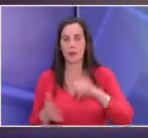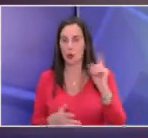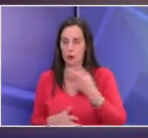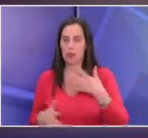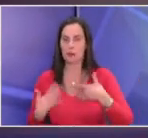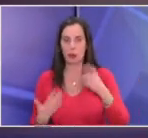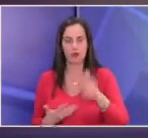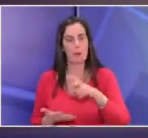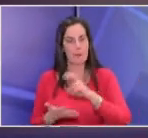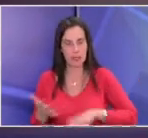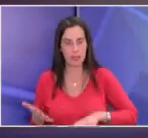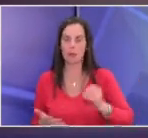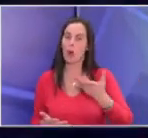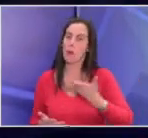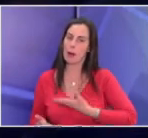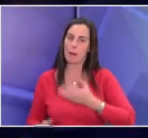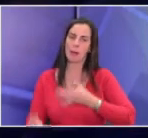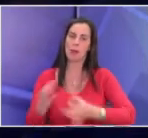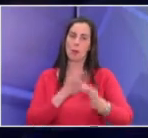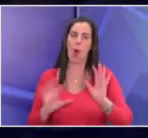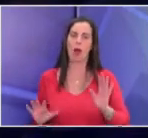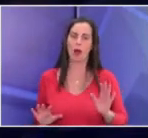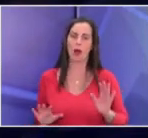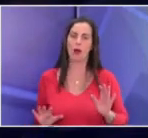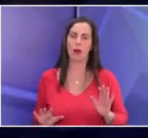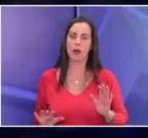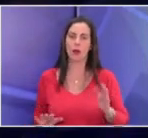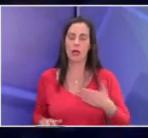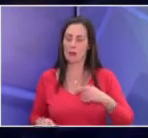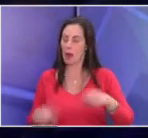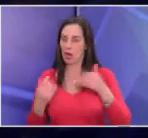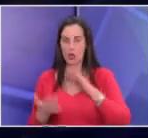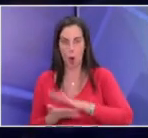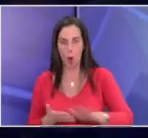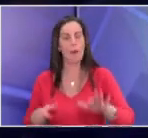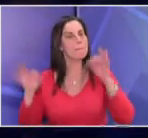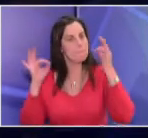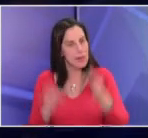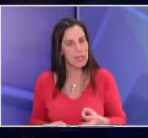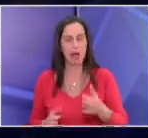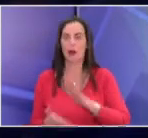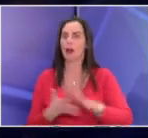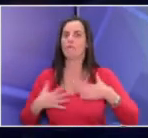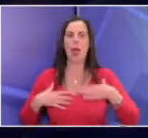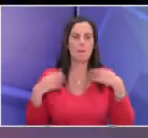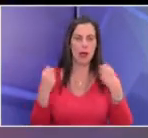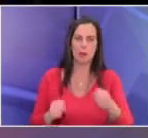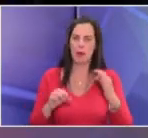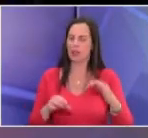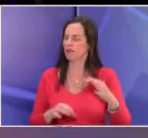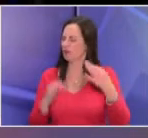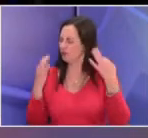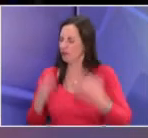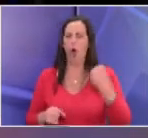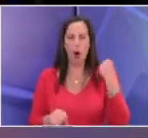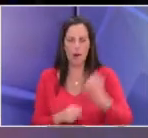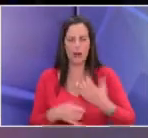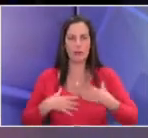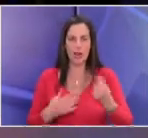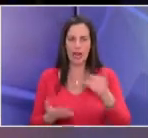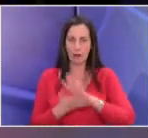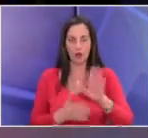בסדר, הולכים לבית ספר, חוטפים מכות, מרביצים אחד לשני, ויש... נורא והיום, נכון? אבל כאילו, זה מה שקורה. זה מה שקורה. כל מי שיש לו ילדים בבית ספר